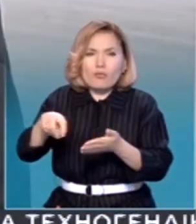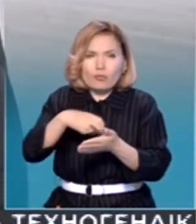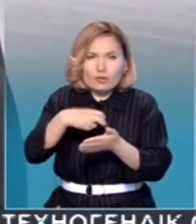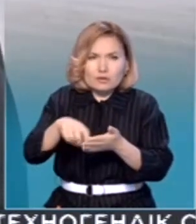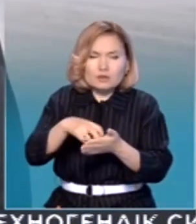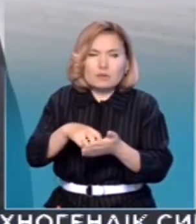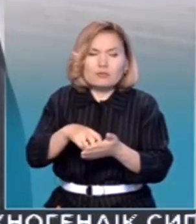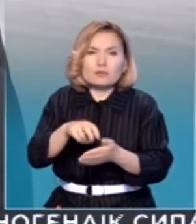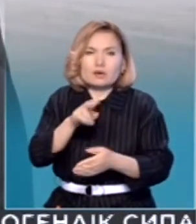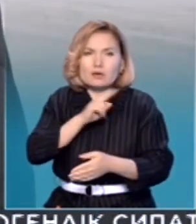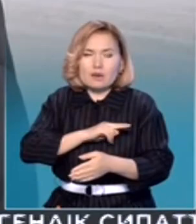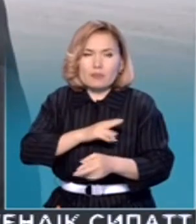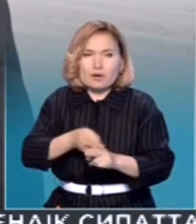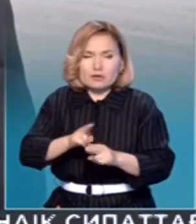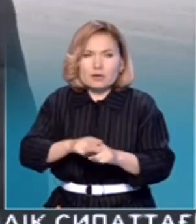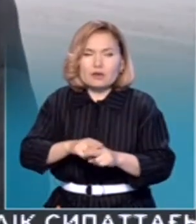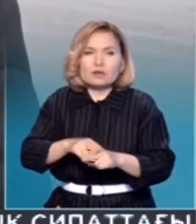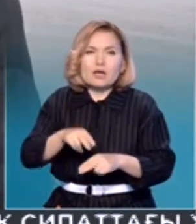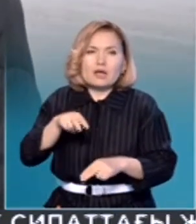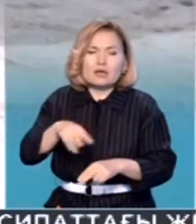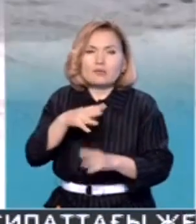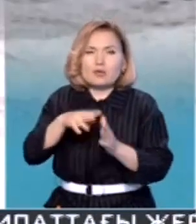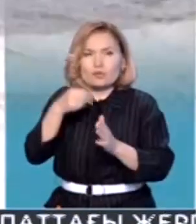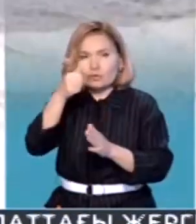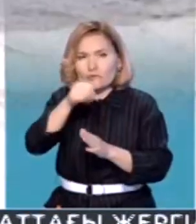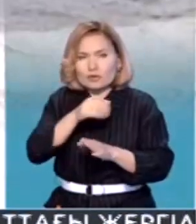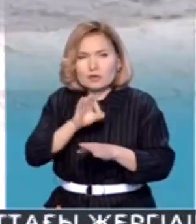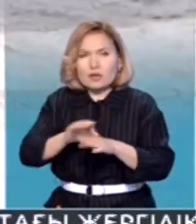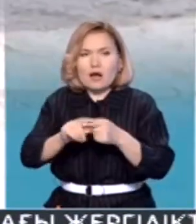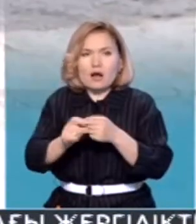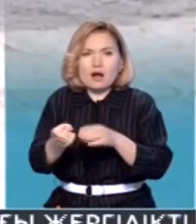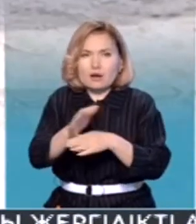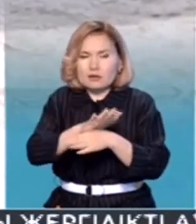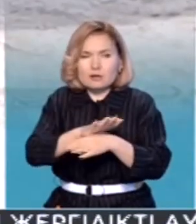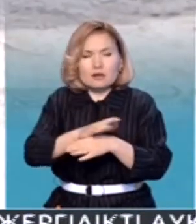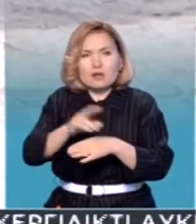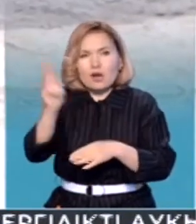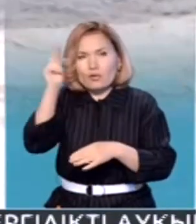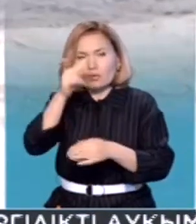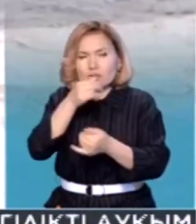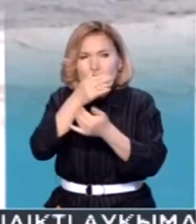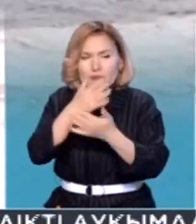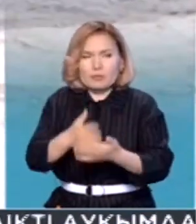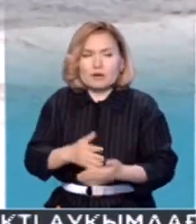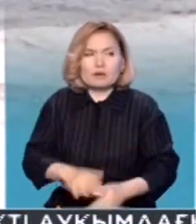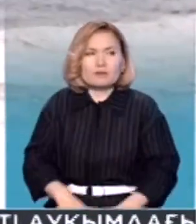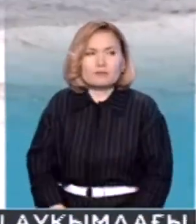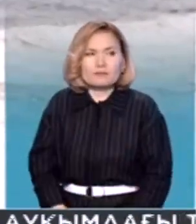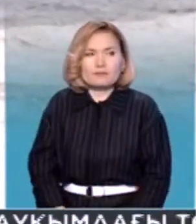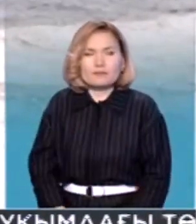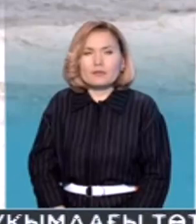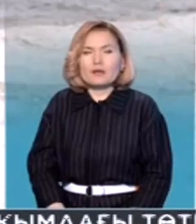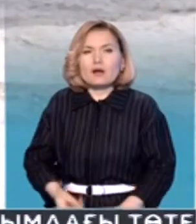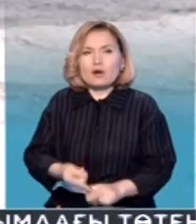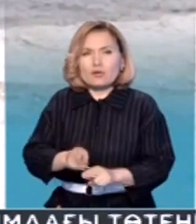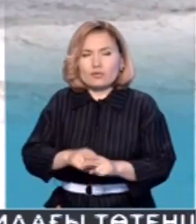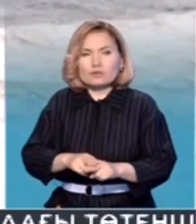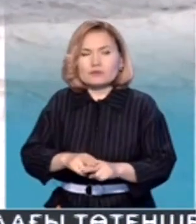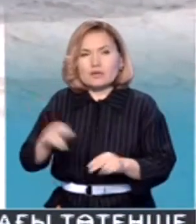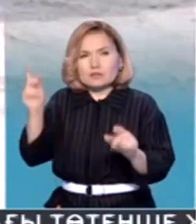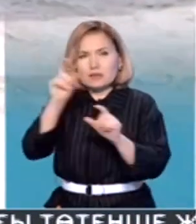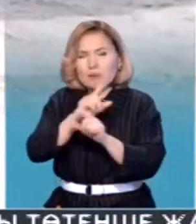жылы алғаш карантин болған кезде солай оқыдық. Сауыққа байланысты тапсырмаларды көшіреміз. Ал сауықтан тыс